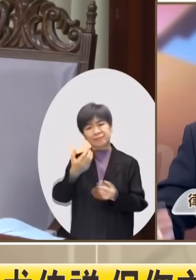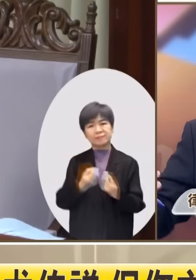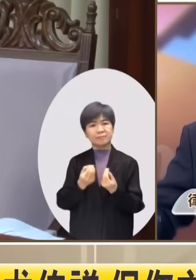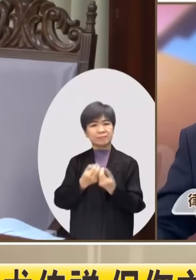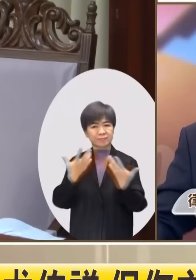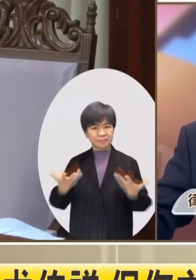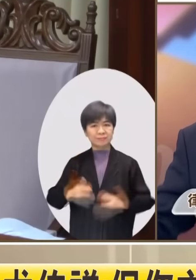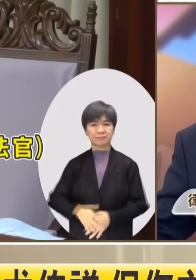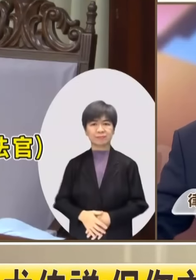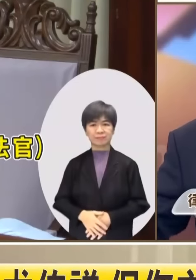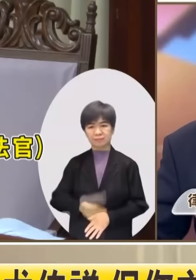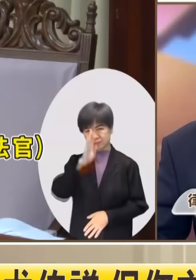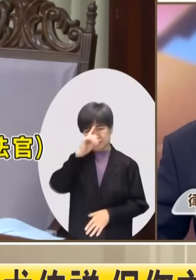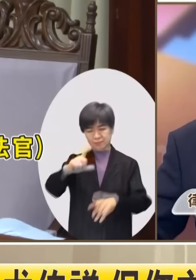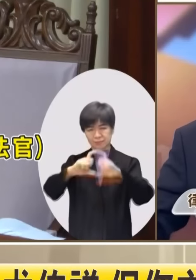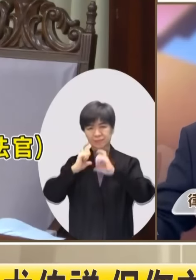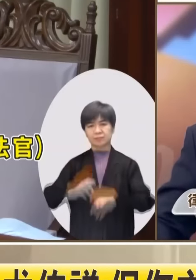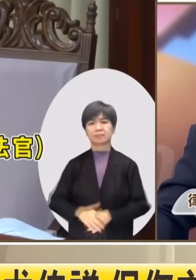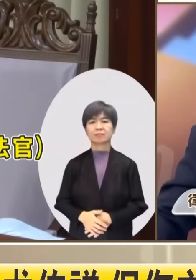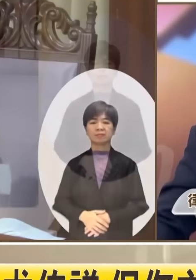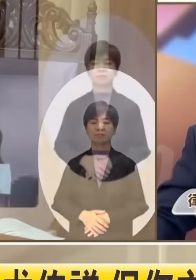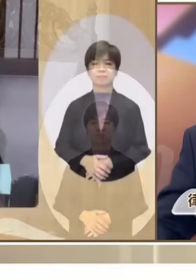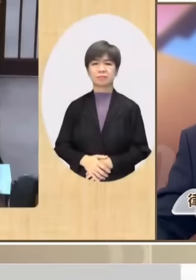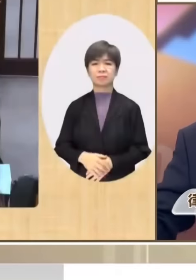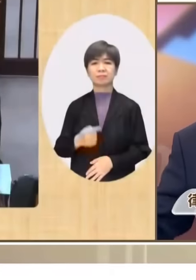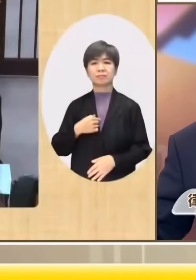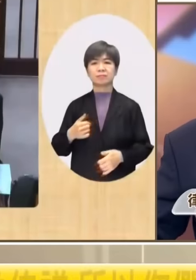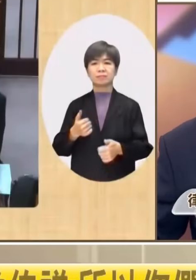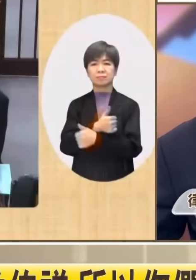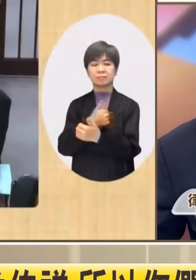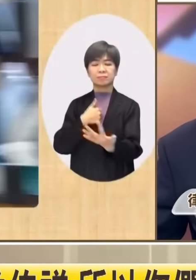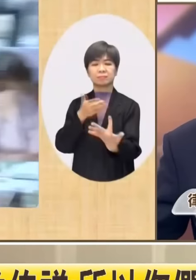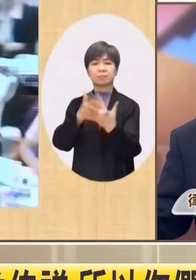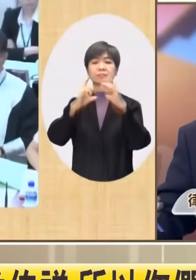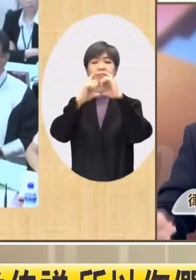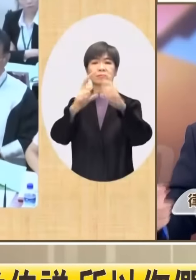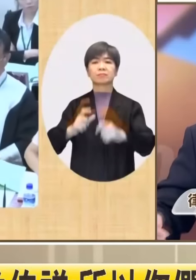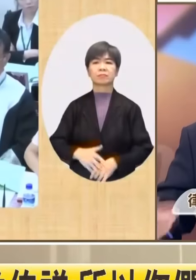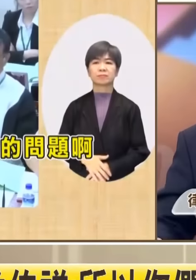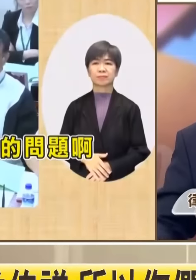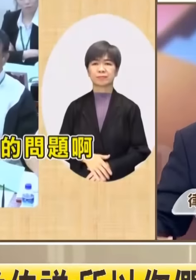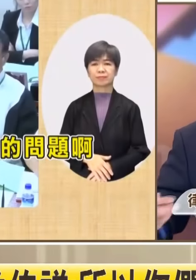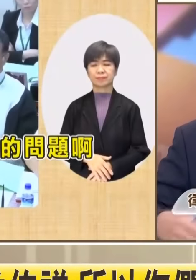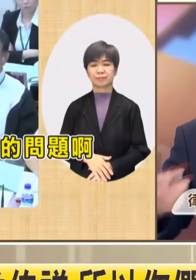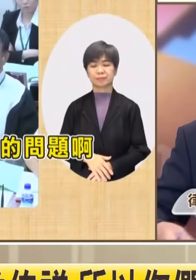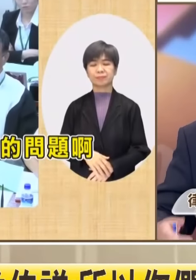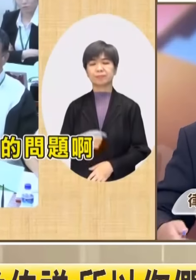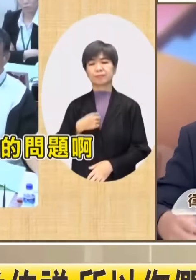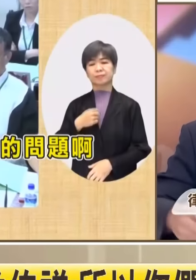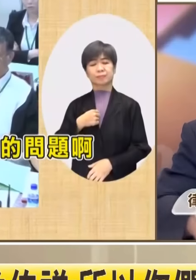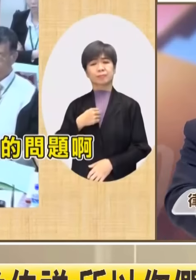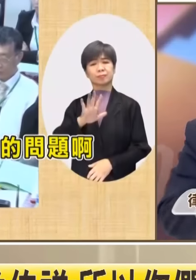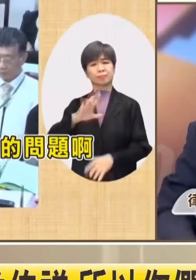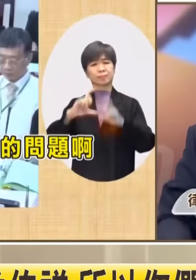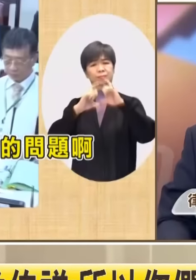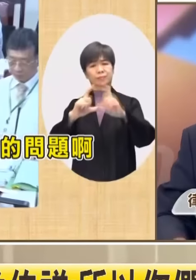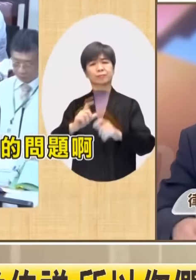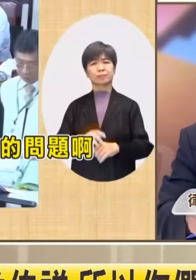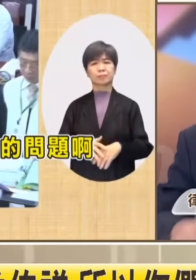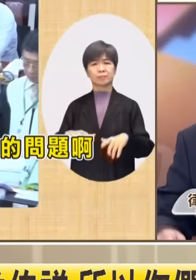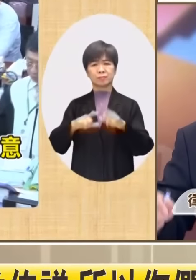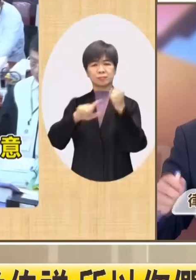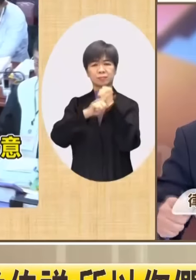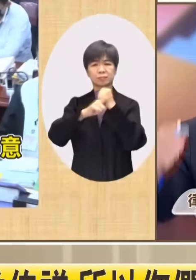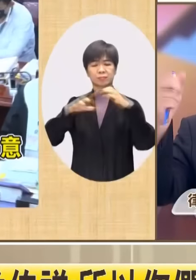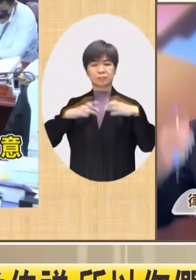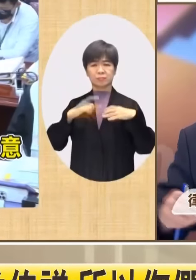说，为什么今天通过一个法律，议事录上面没有记载谁赞成谁反对？然后跟黄国昌一直鬼打墙说啊，你就看直播啊，直播上面